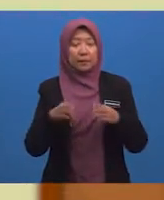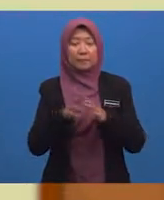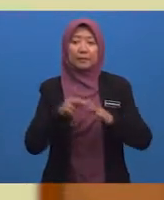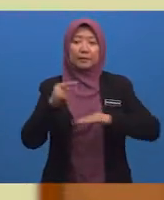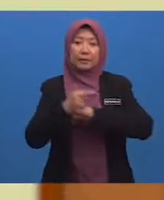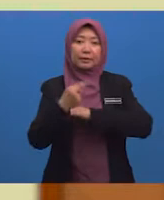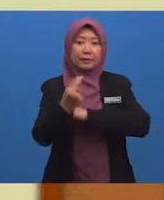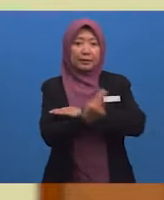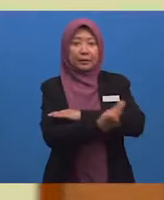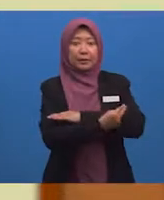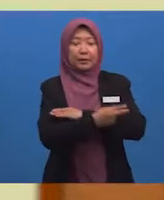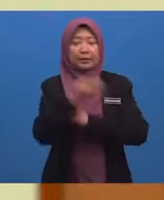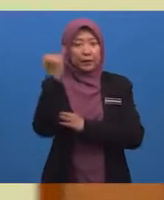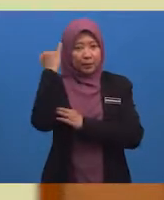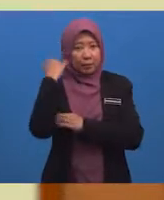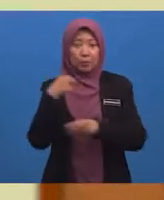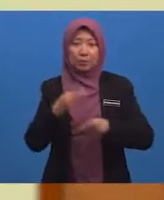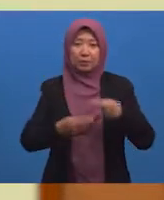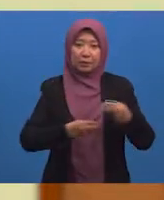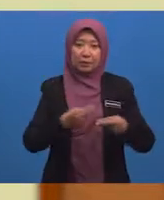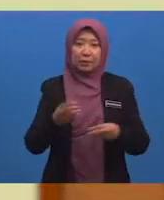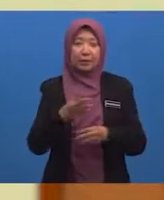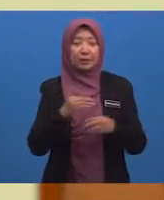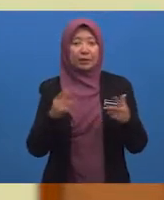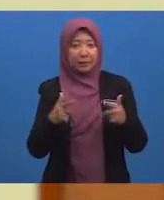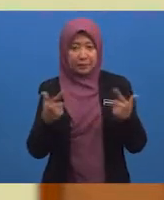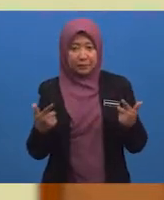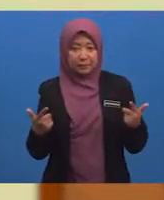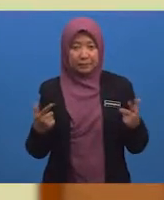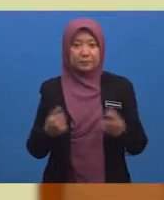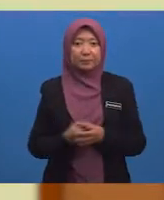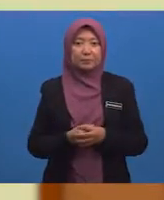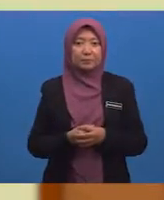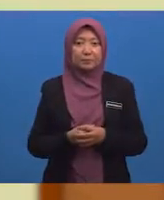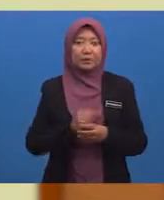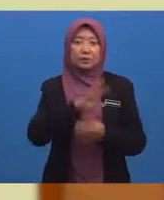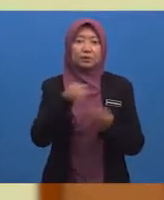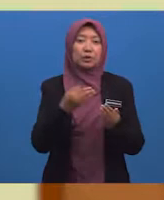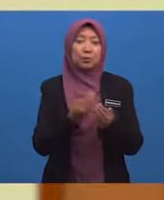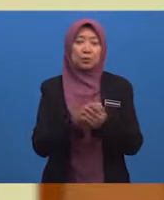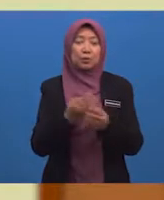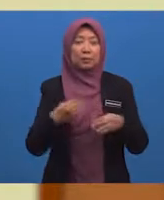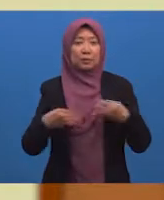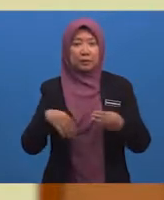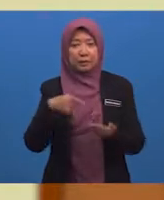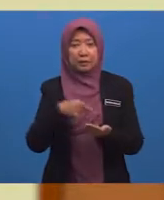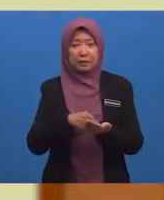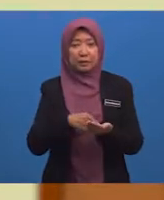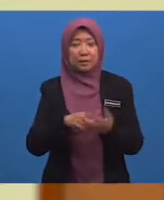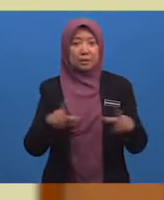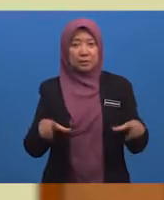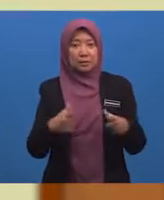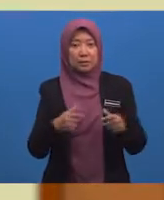pertanian, ilmu perniagaan dan sebagainya. Semua bidang ini dilaksanakan